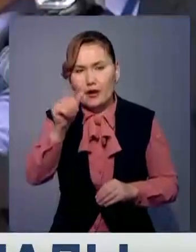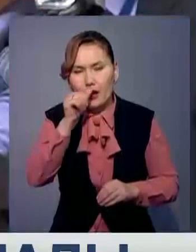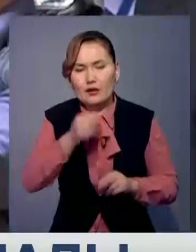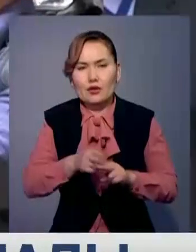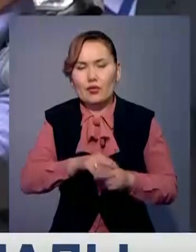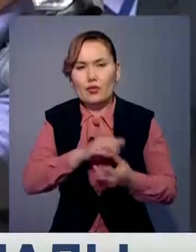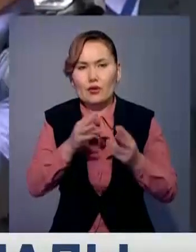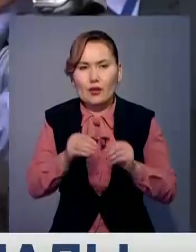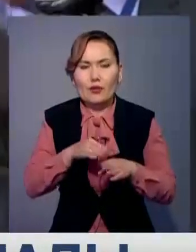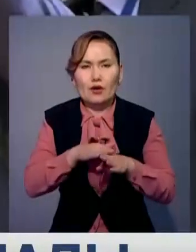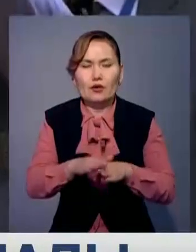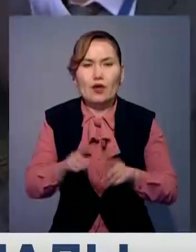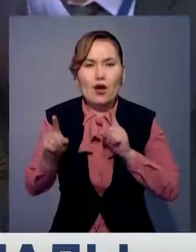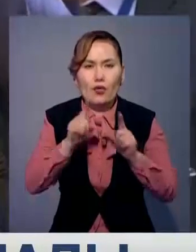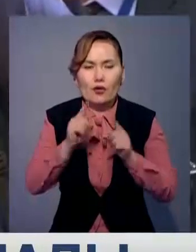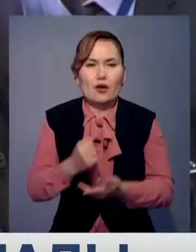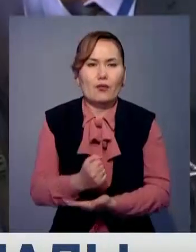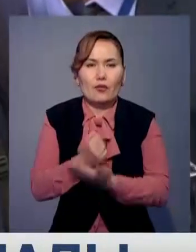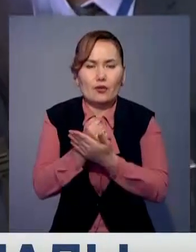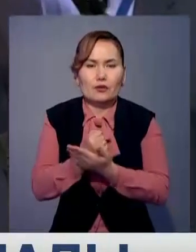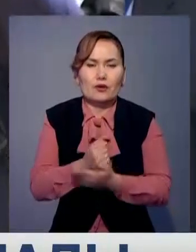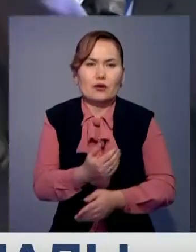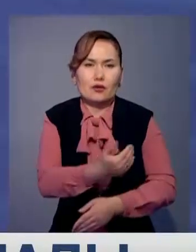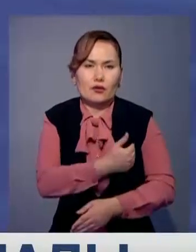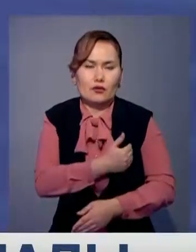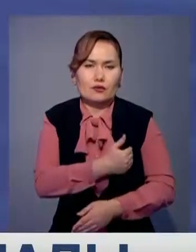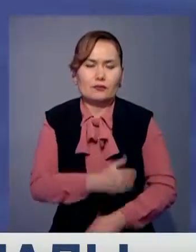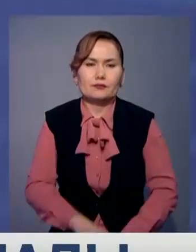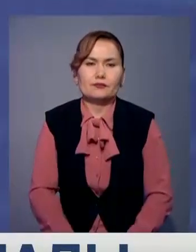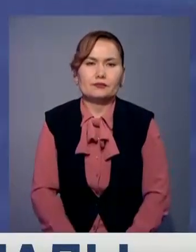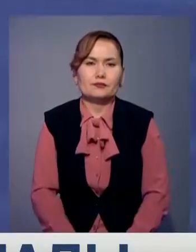кезектен тыс сессиясында көпшіліктің қолдауына ие болуды аңсайды.